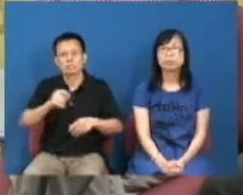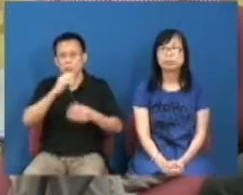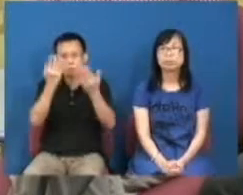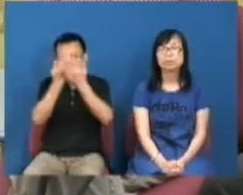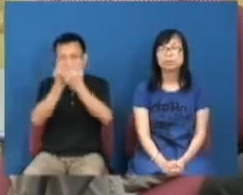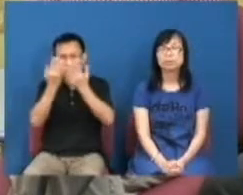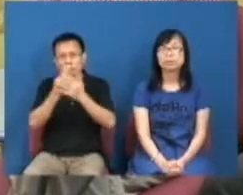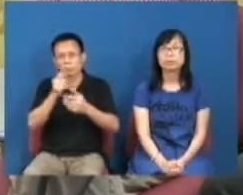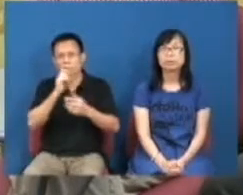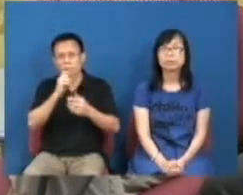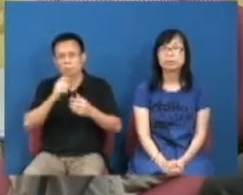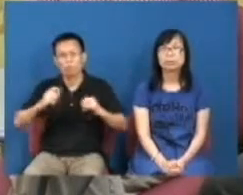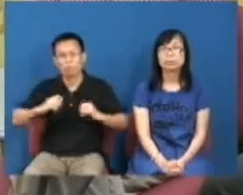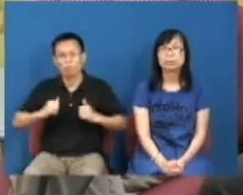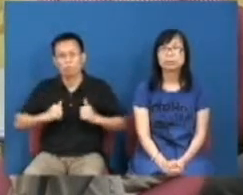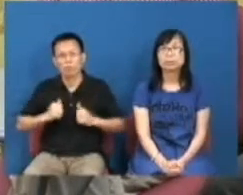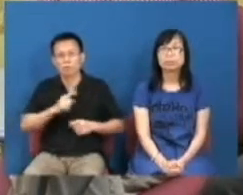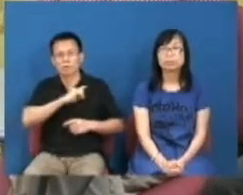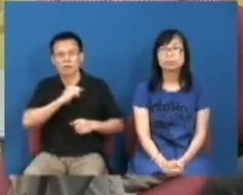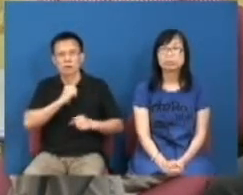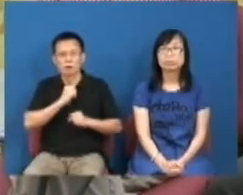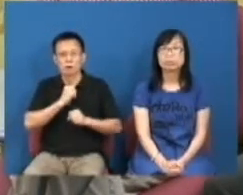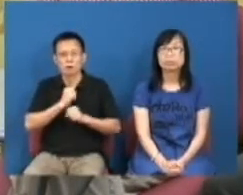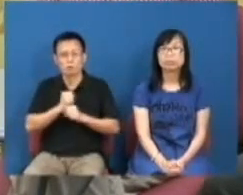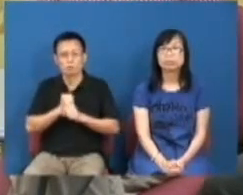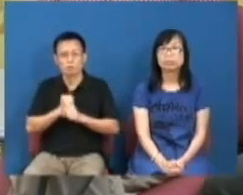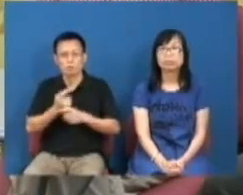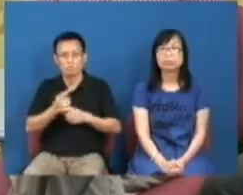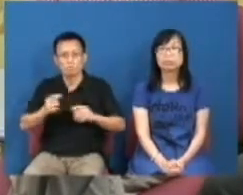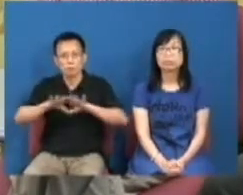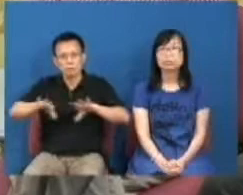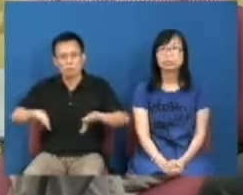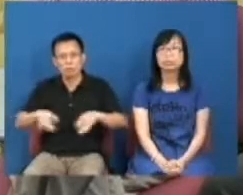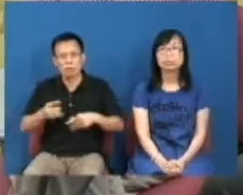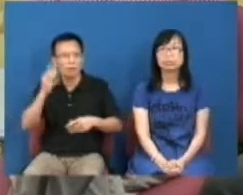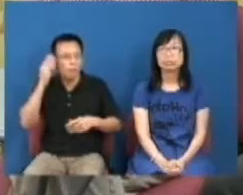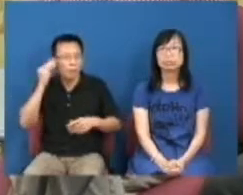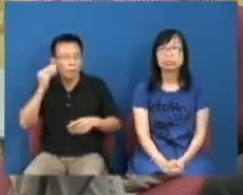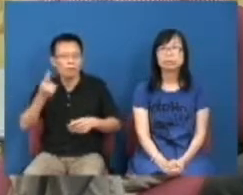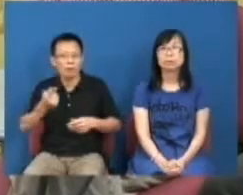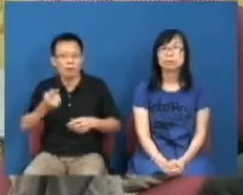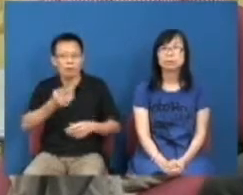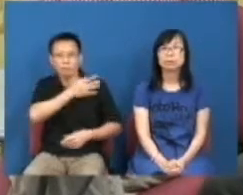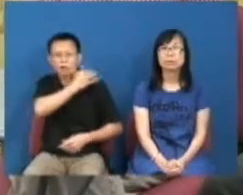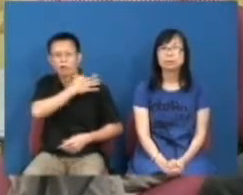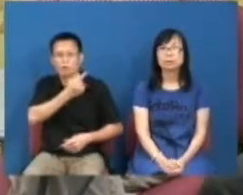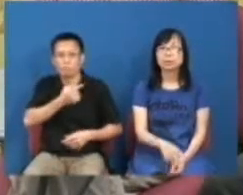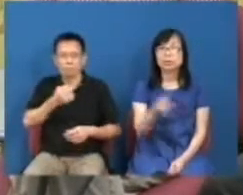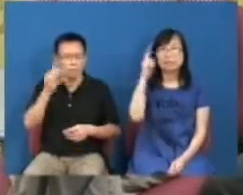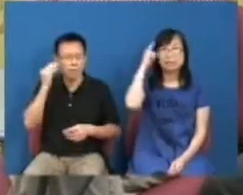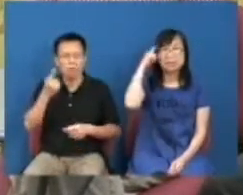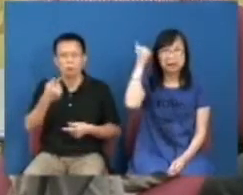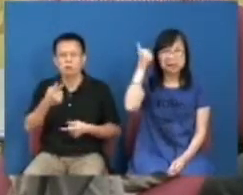論就係咧，原來個老闆咧做咗調解完之後咧，係聽啲夥計講説話噶，開心好多噶， 個EQ高咗好多。 係